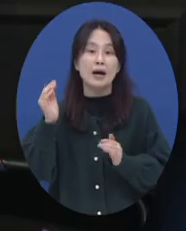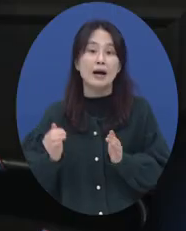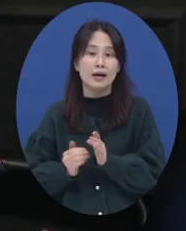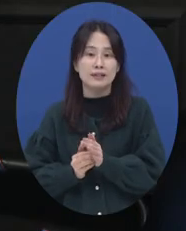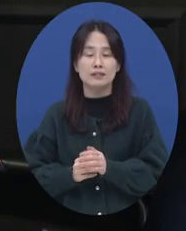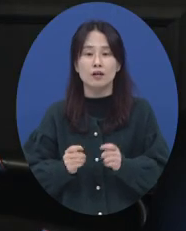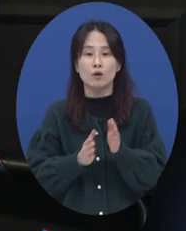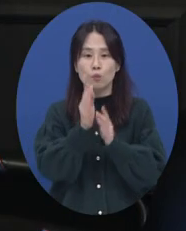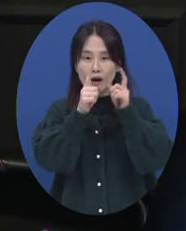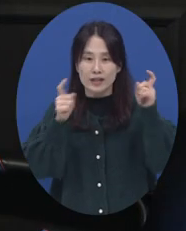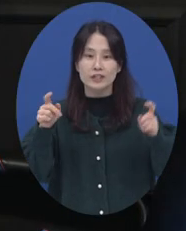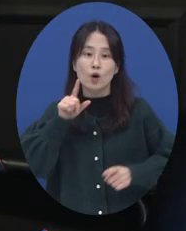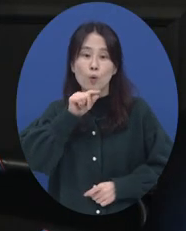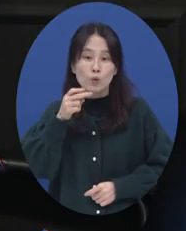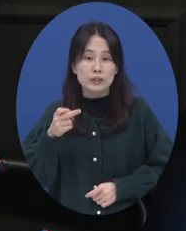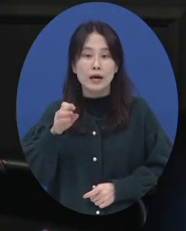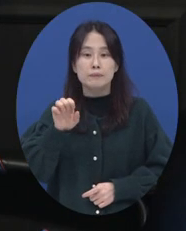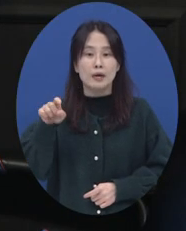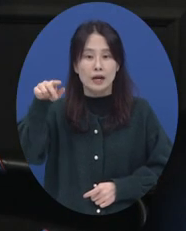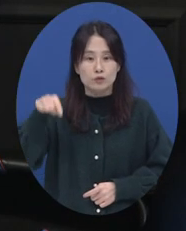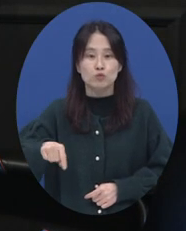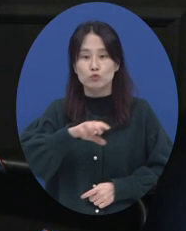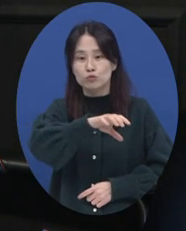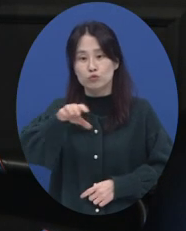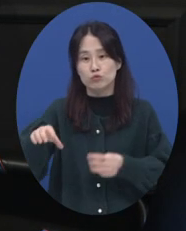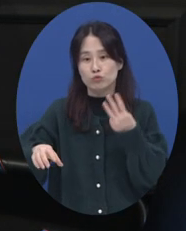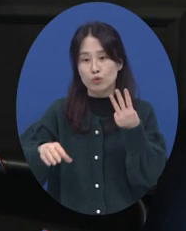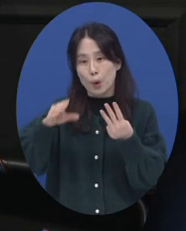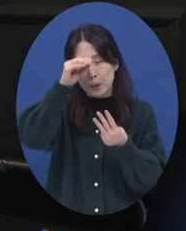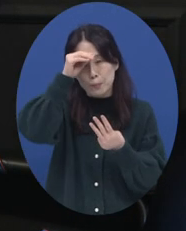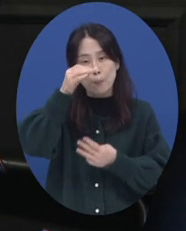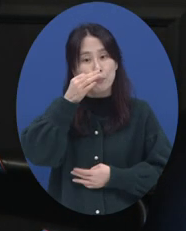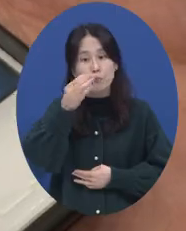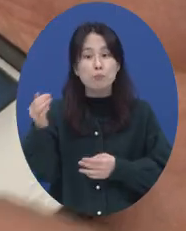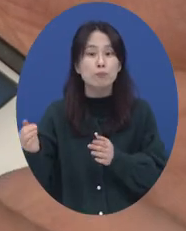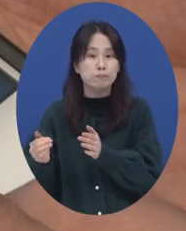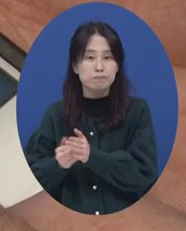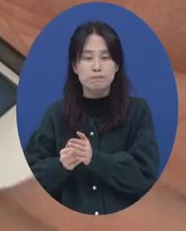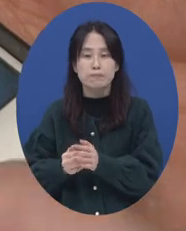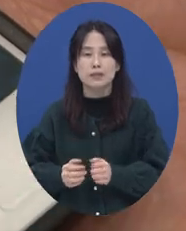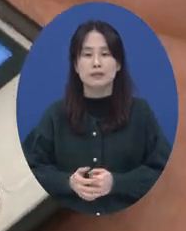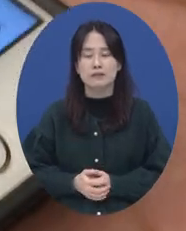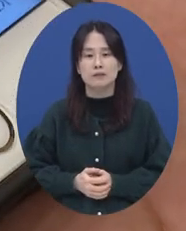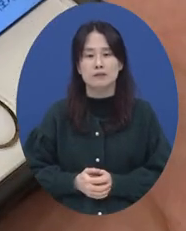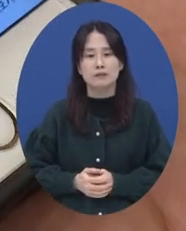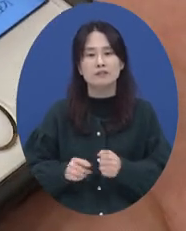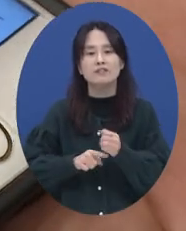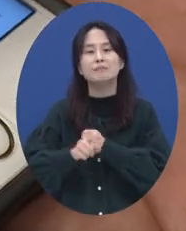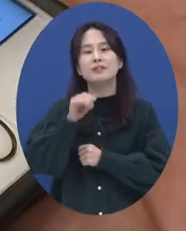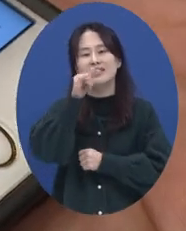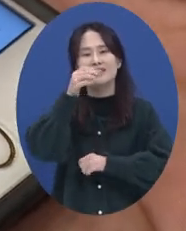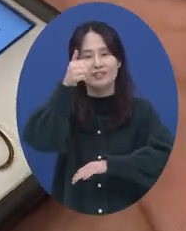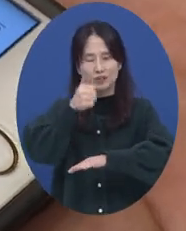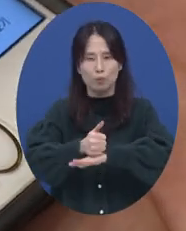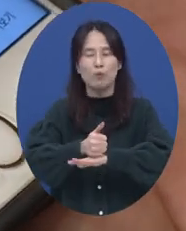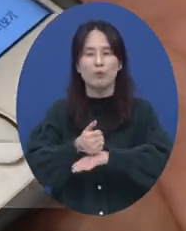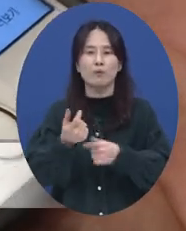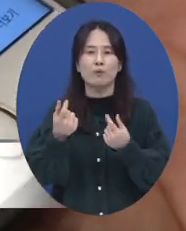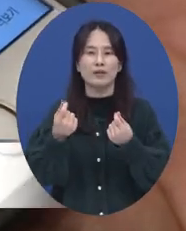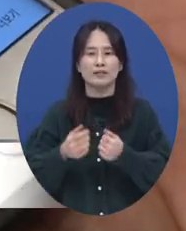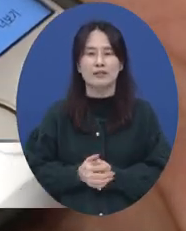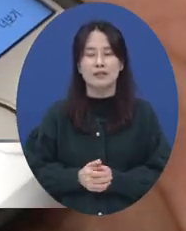화성과 오산 파주 세 곳에서만 시범 서비스를 열고 있는 데도 꽤 의 의미 있는 성과 입니다